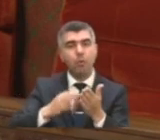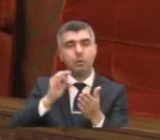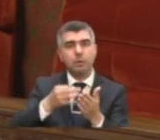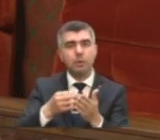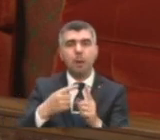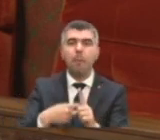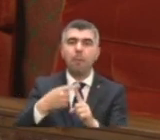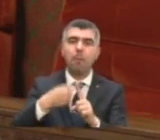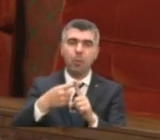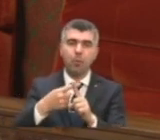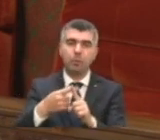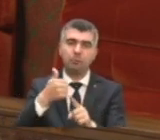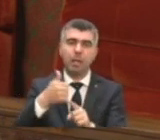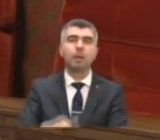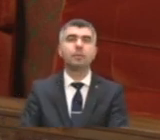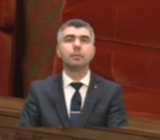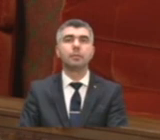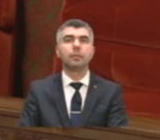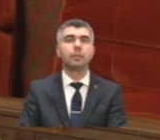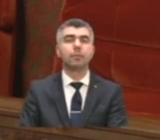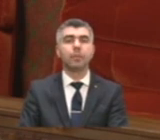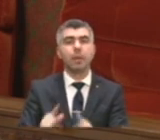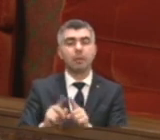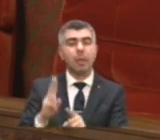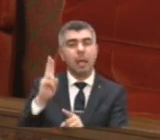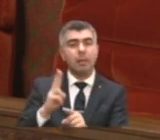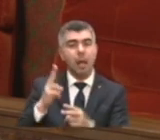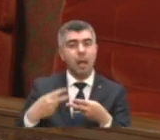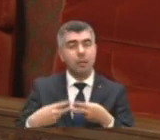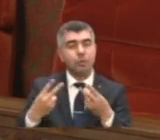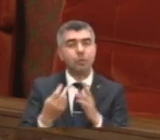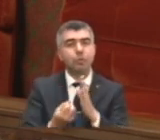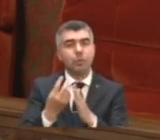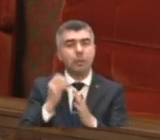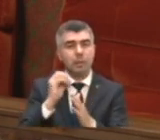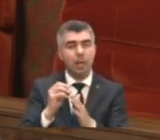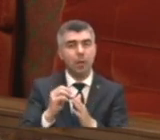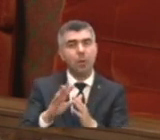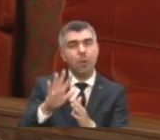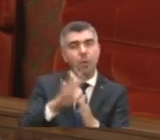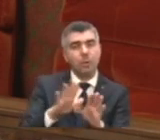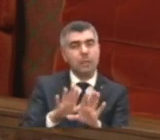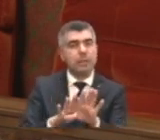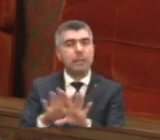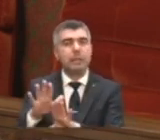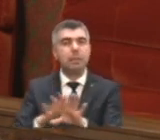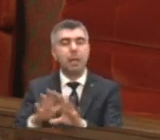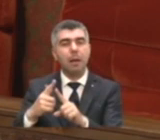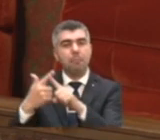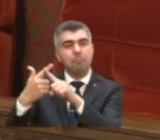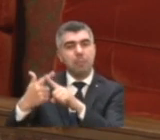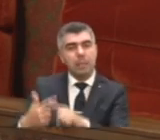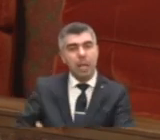ديالها. بالإضافة إلى ذلك تم إطلاق منهجية لين سي سيغما للتدبير من أجل تحقيق أهداف